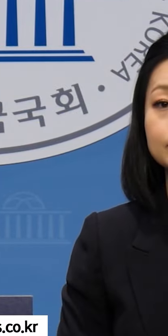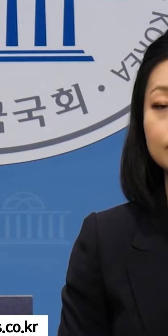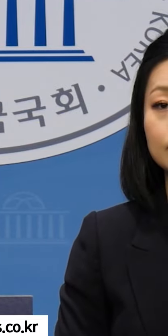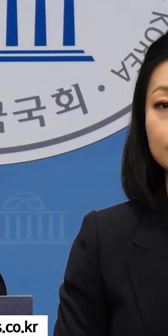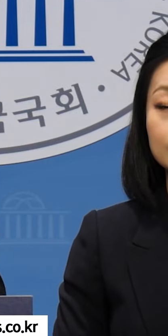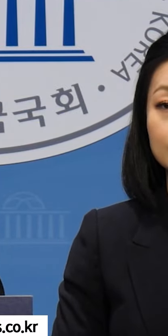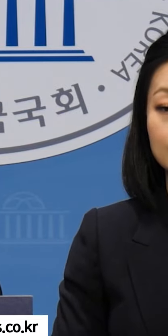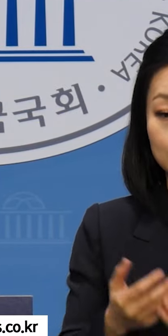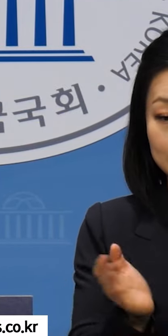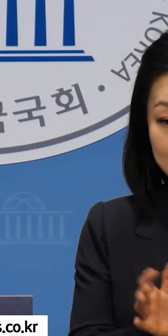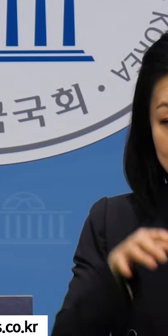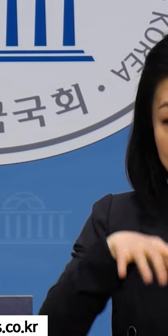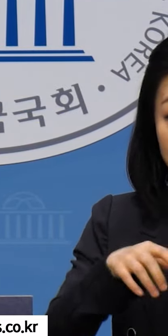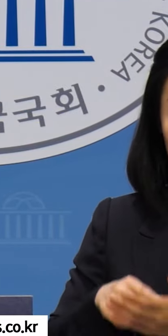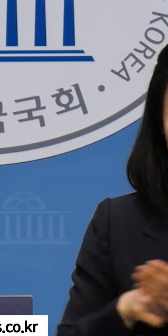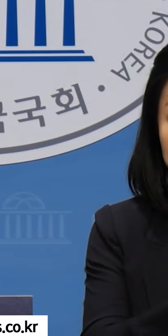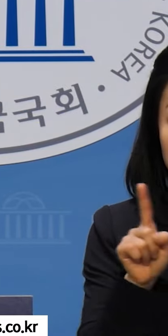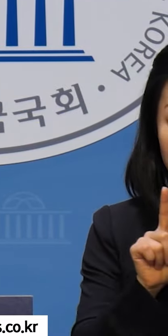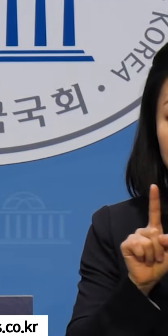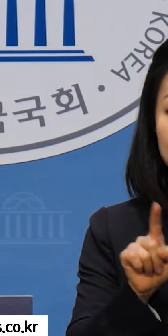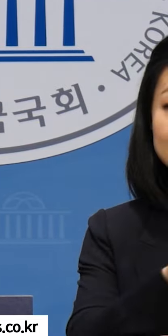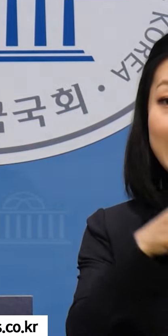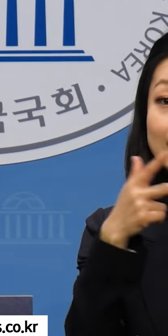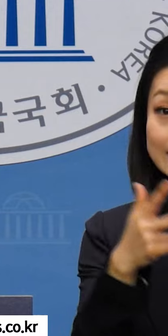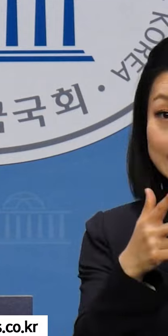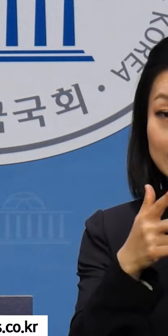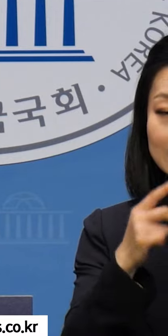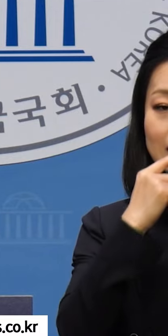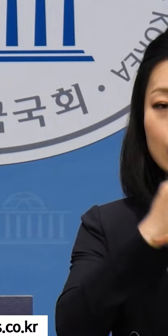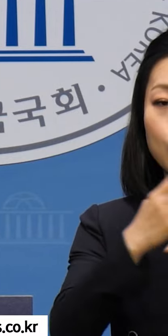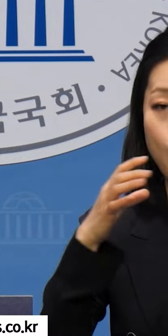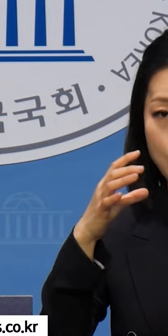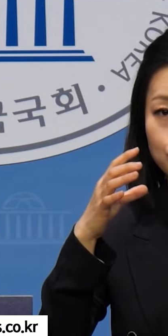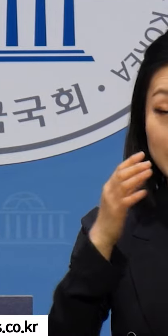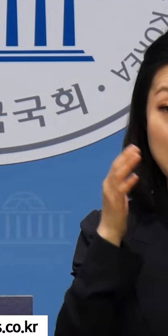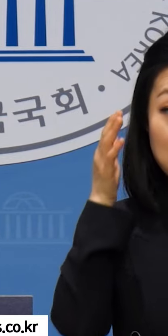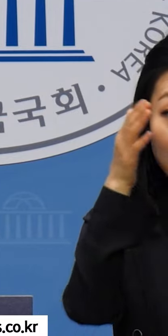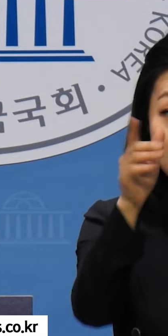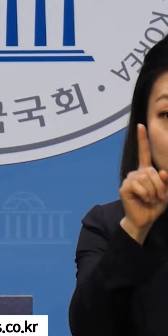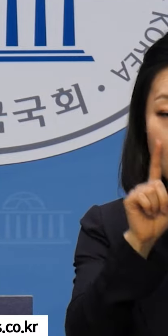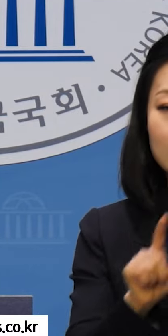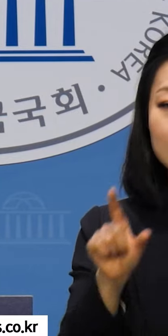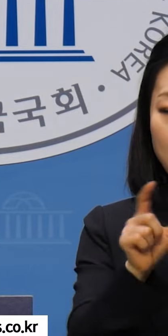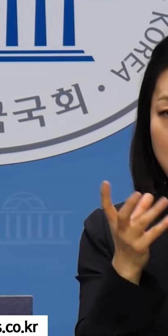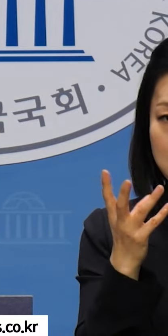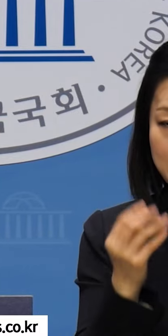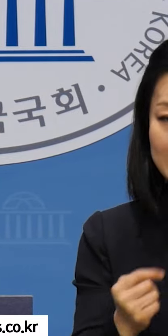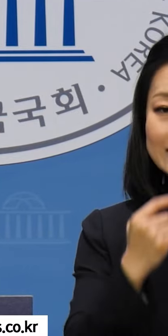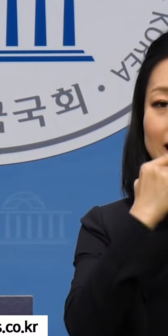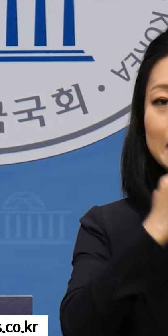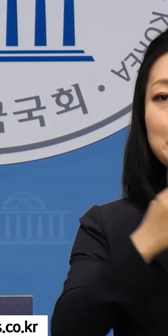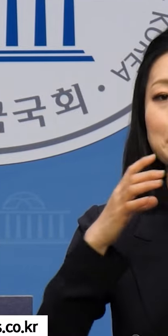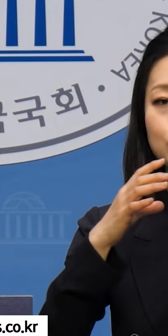조 혁신당 추진 중인 제 7 공화국의 또 다른 방향은 더 많은 민주주의입니다